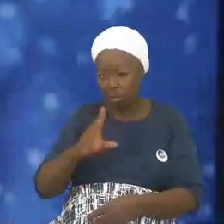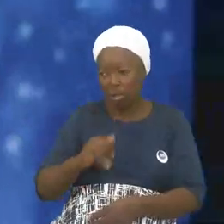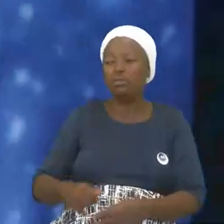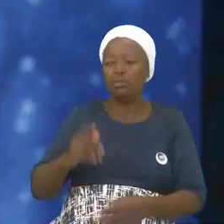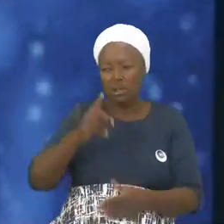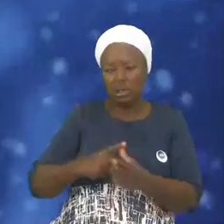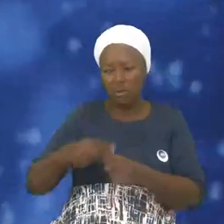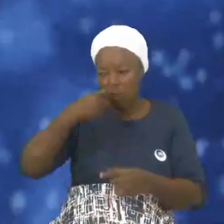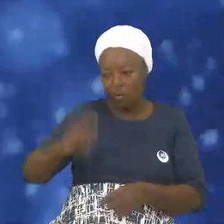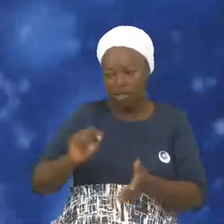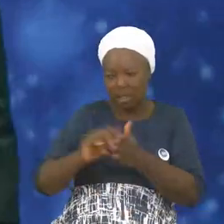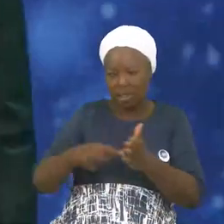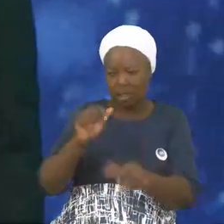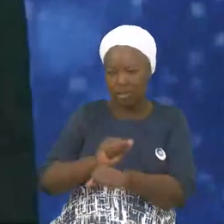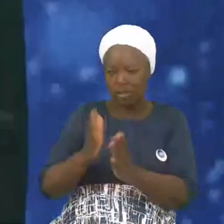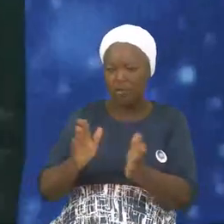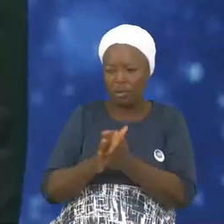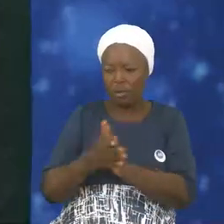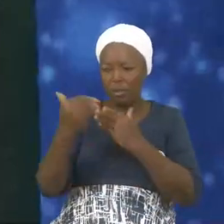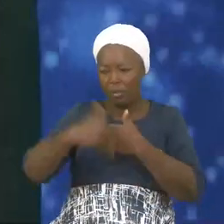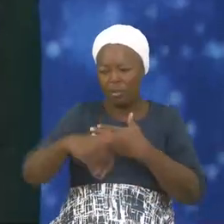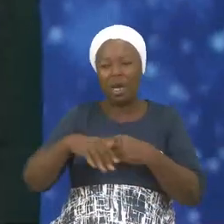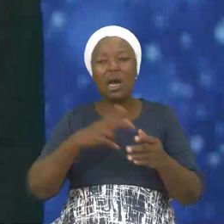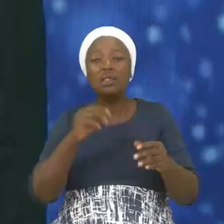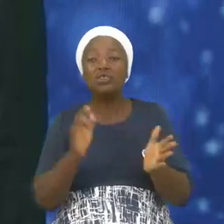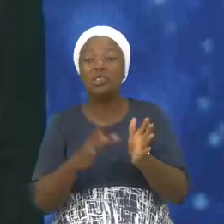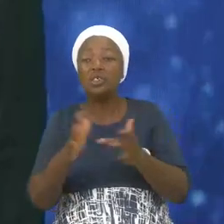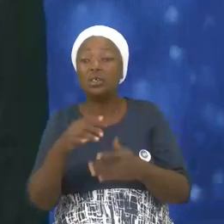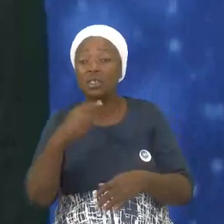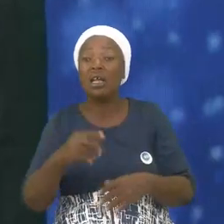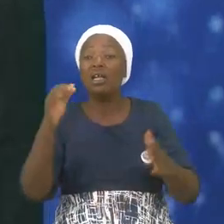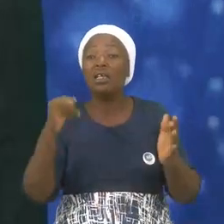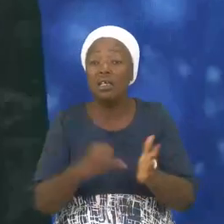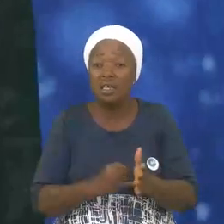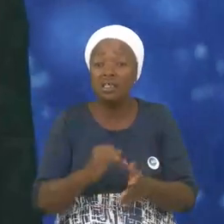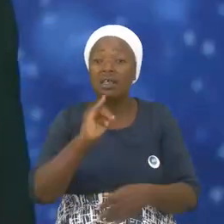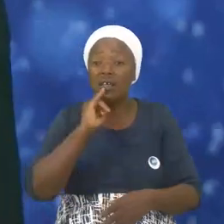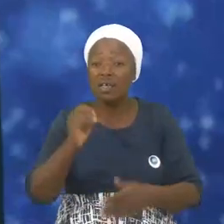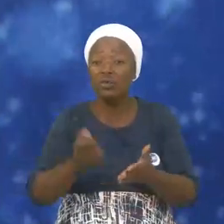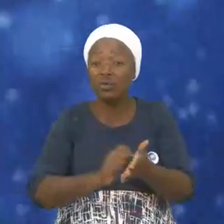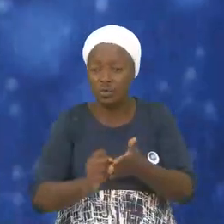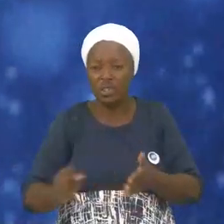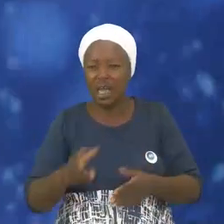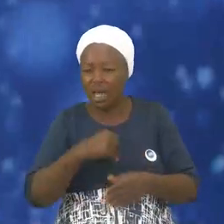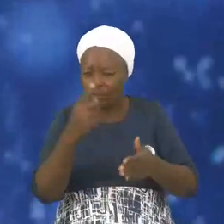si tu es le fils de l'homme, commande que ces pierres deviennent du pain. Et Jésus a